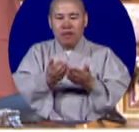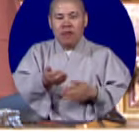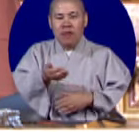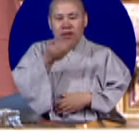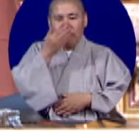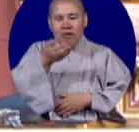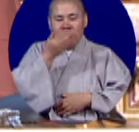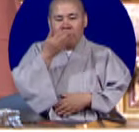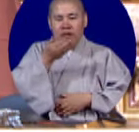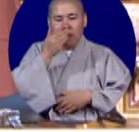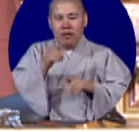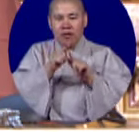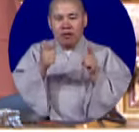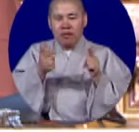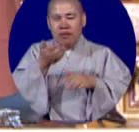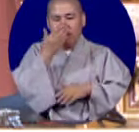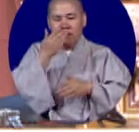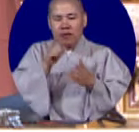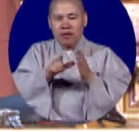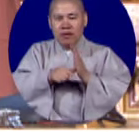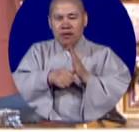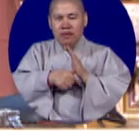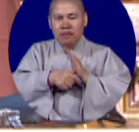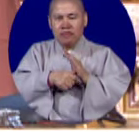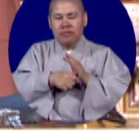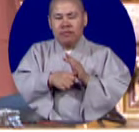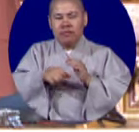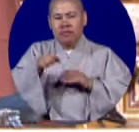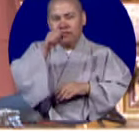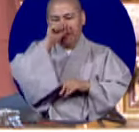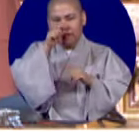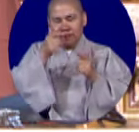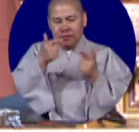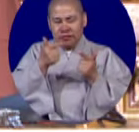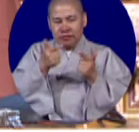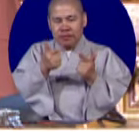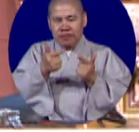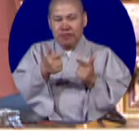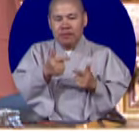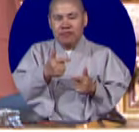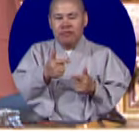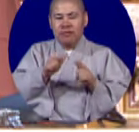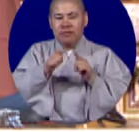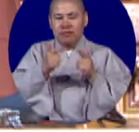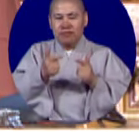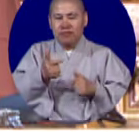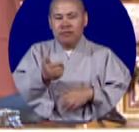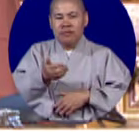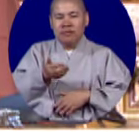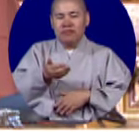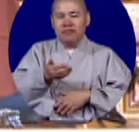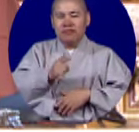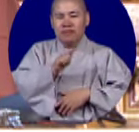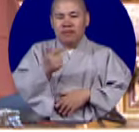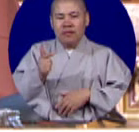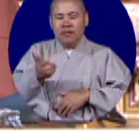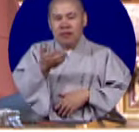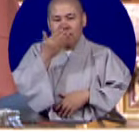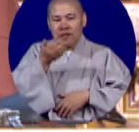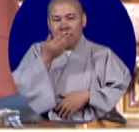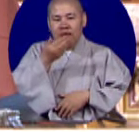먹을 때 아주 비위가 상하는 음식을 입에 넣었는데 아주 비위가